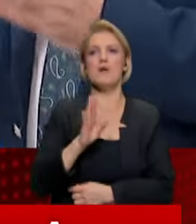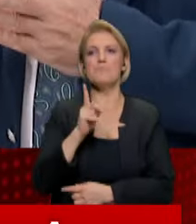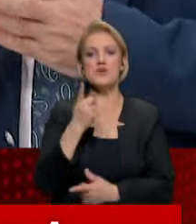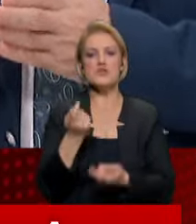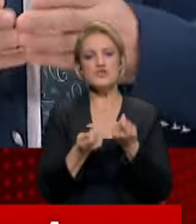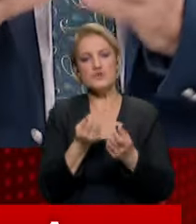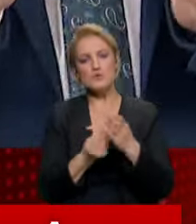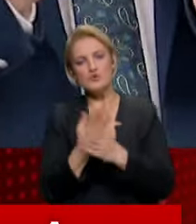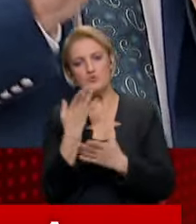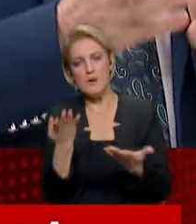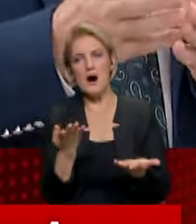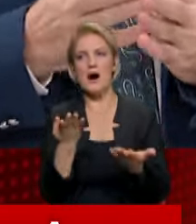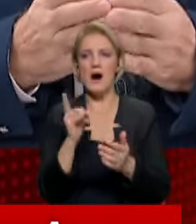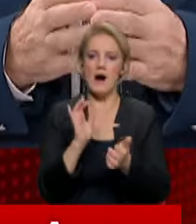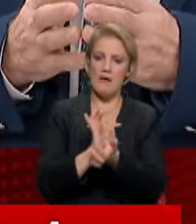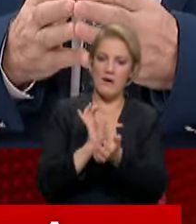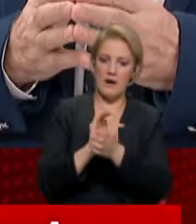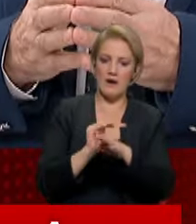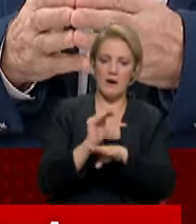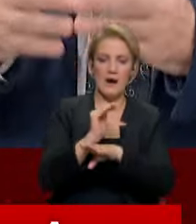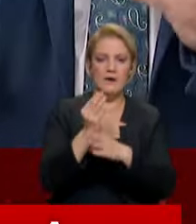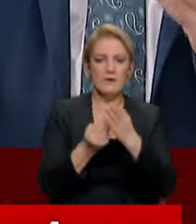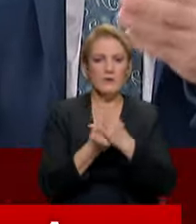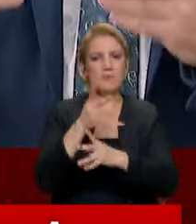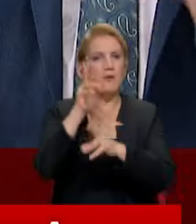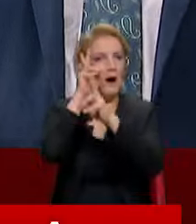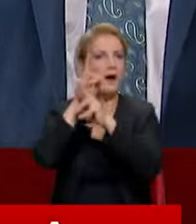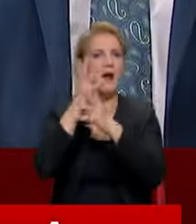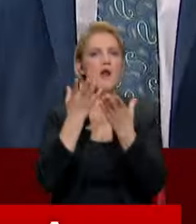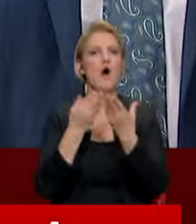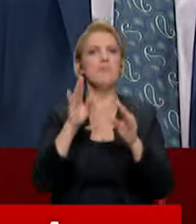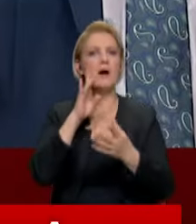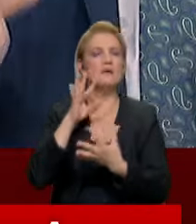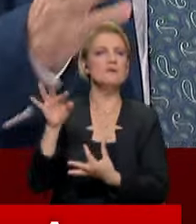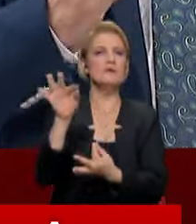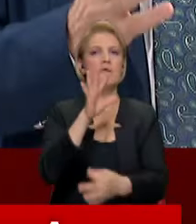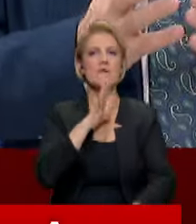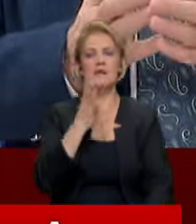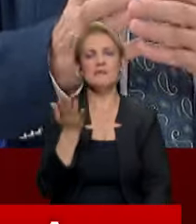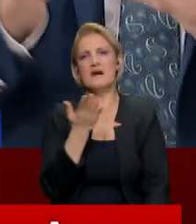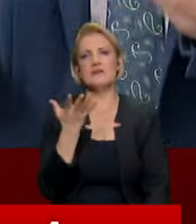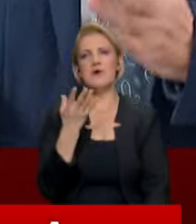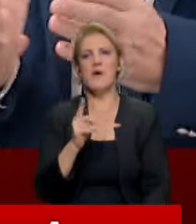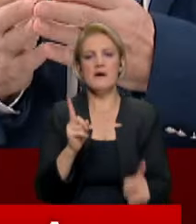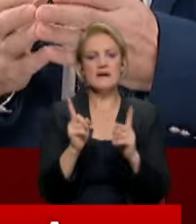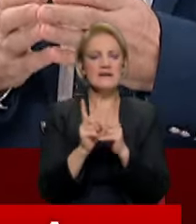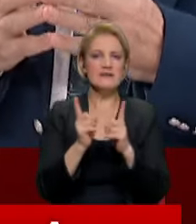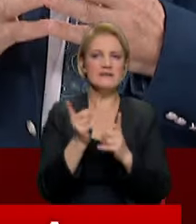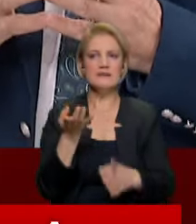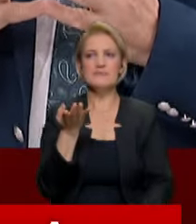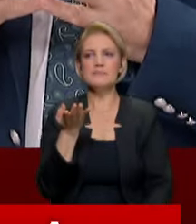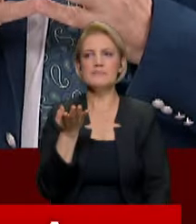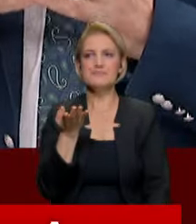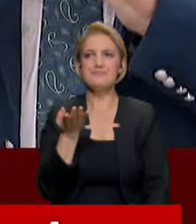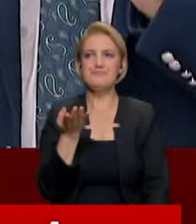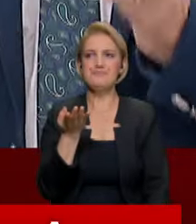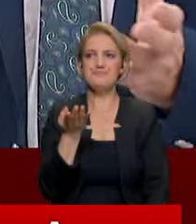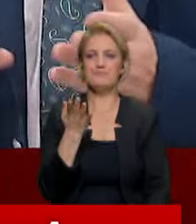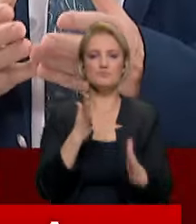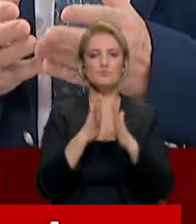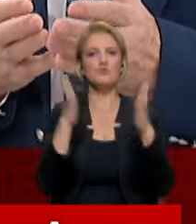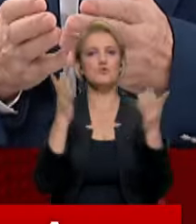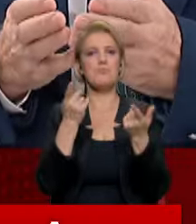iş kurma bir aile hayatı kurma hayali olmuyor Nasılsa kısa yoldan Eee